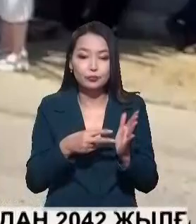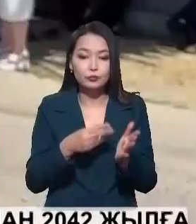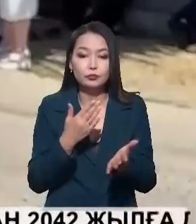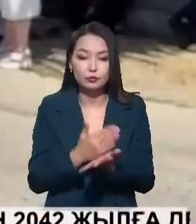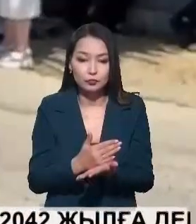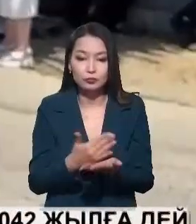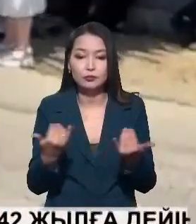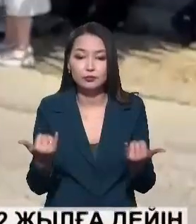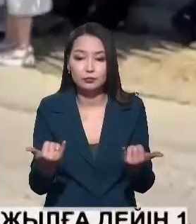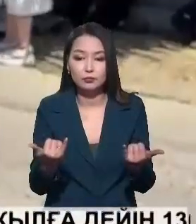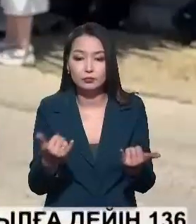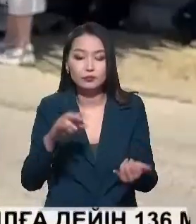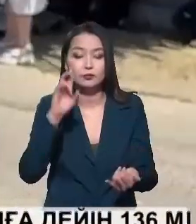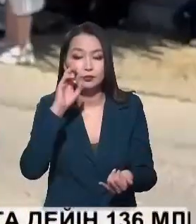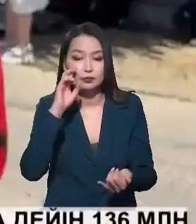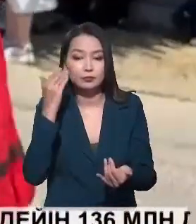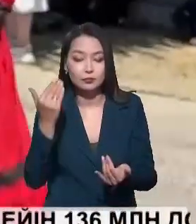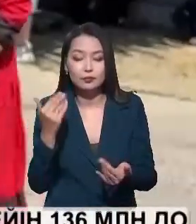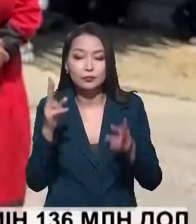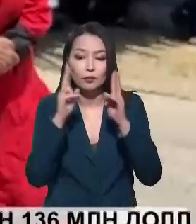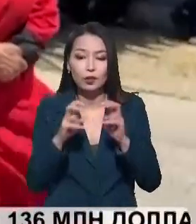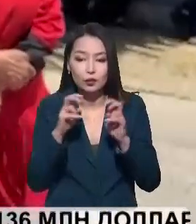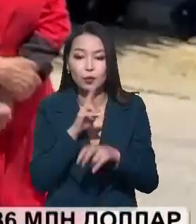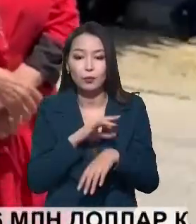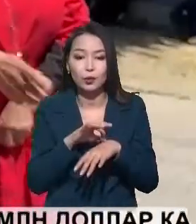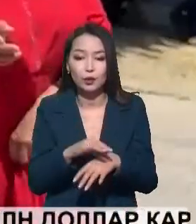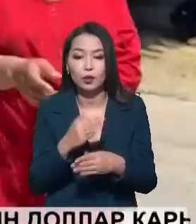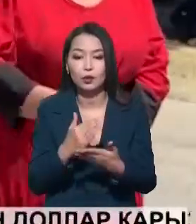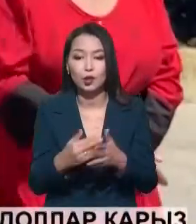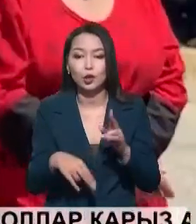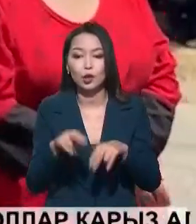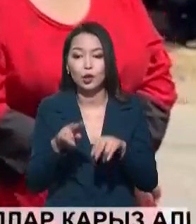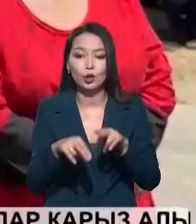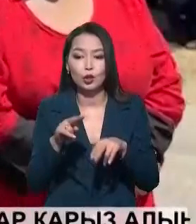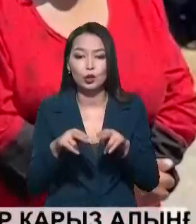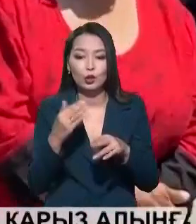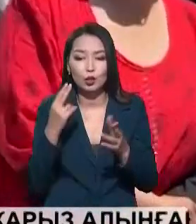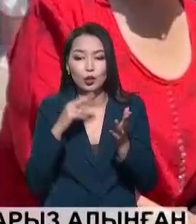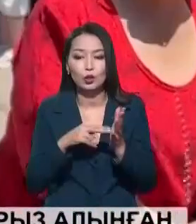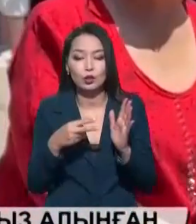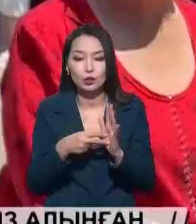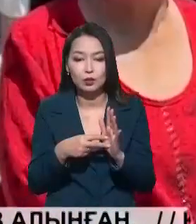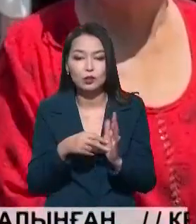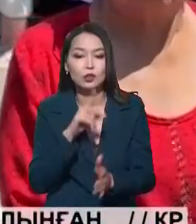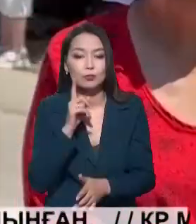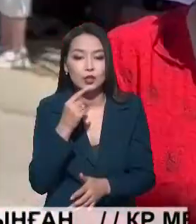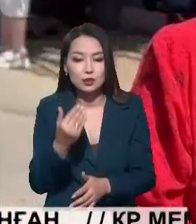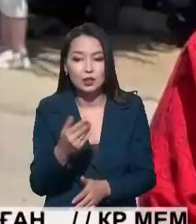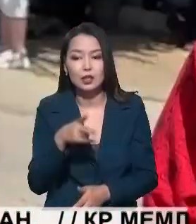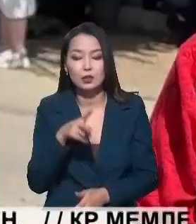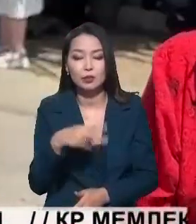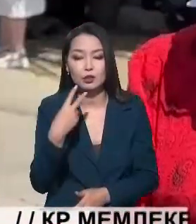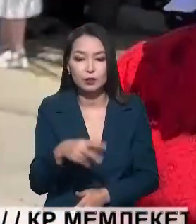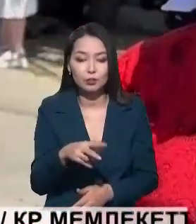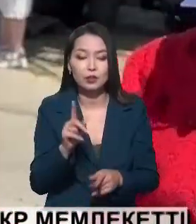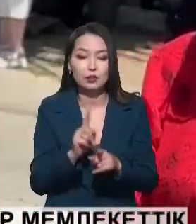қазір мемлекеттік сараптамадан өтіп жатыр. Құрылысы жобамен, жоспармен 2025